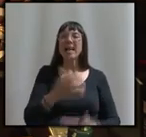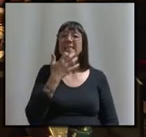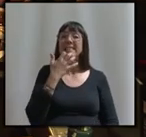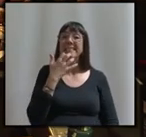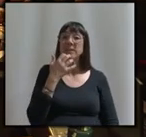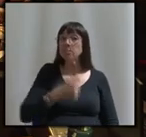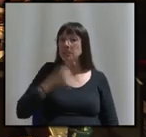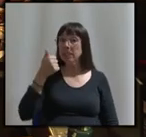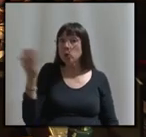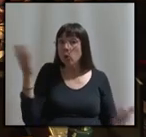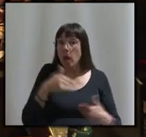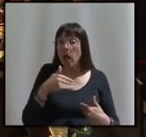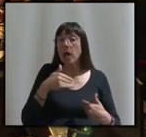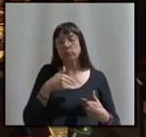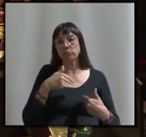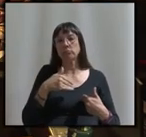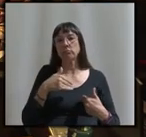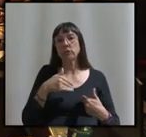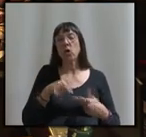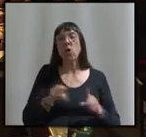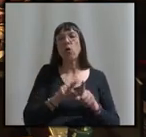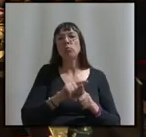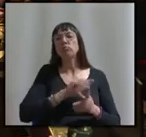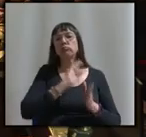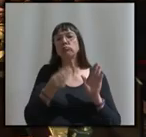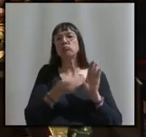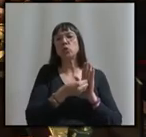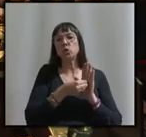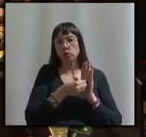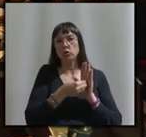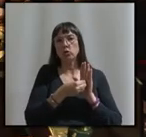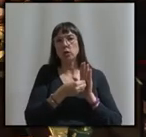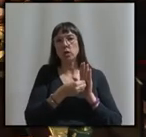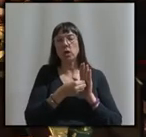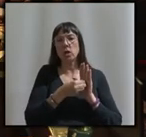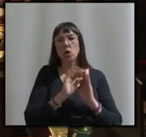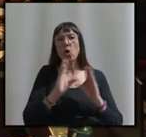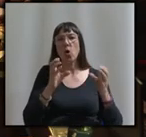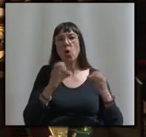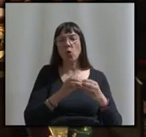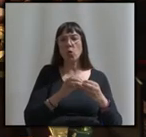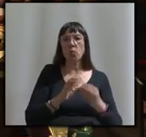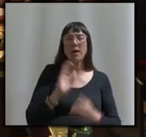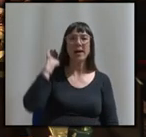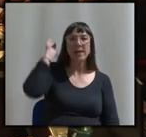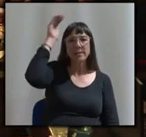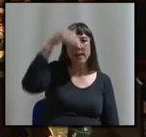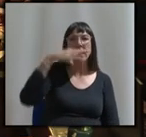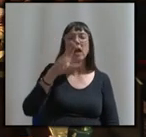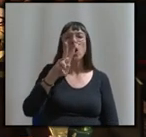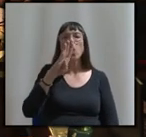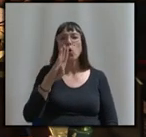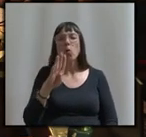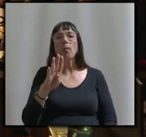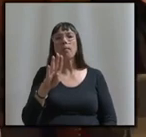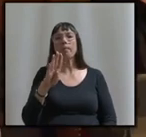comentaris, passem a les mocions, que en tenim 4. La primera moció és la presentada pels grups d'Esquerra, de la CUP, del PSC i de Vic en Comú